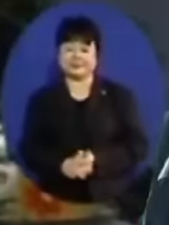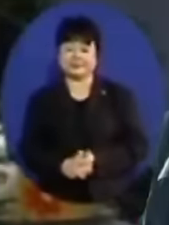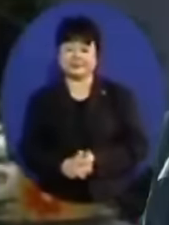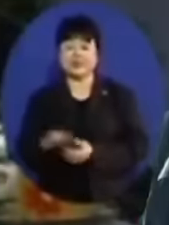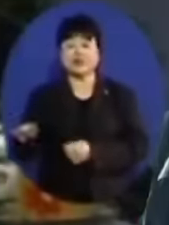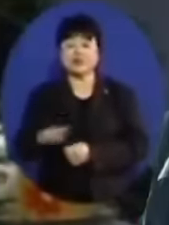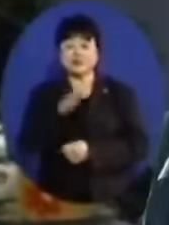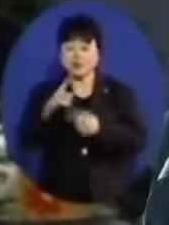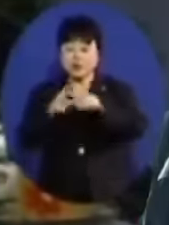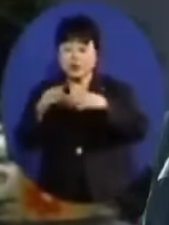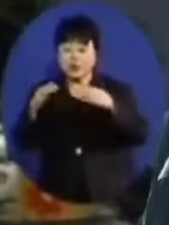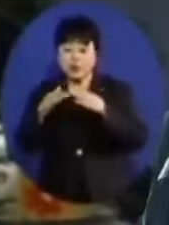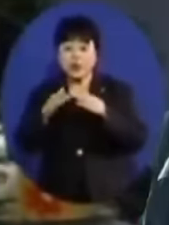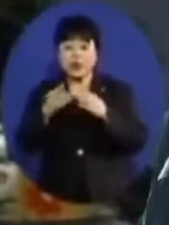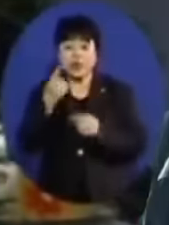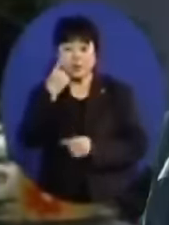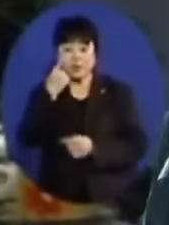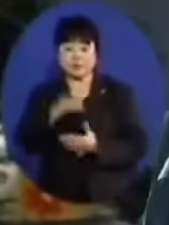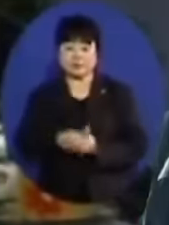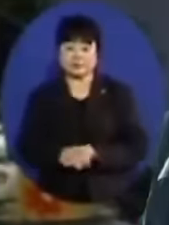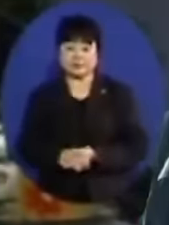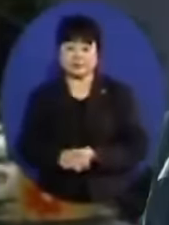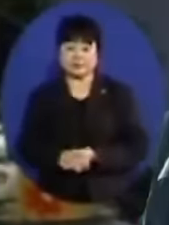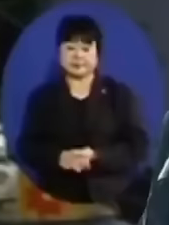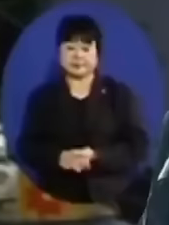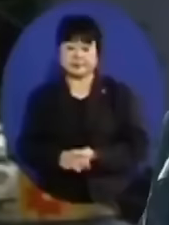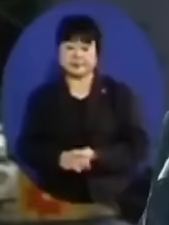우리 교회 지어보니까